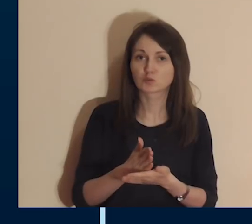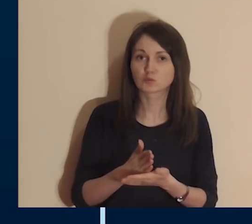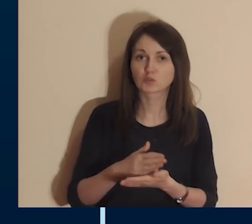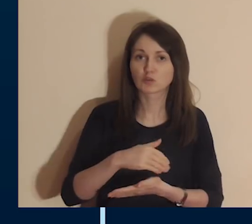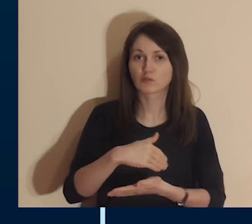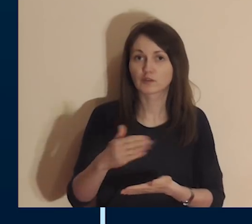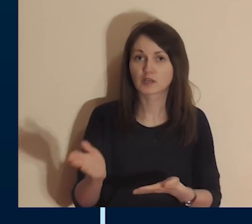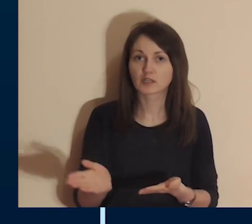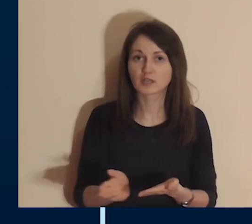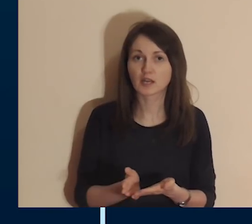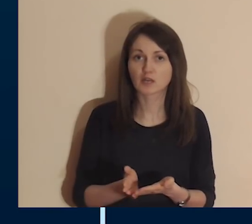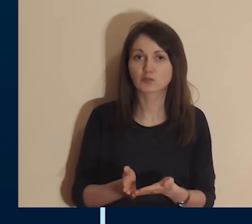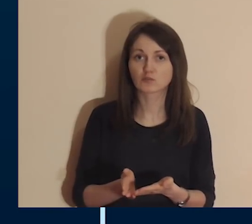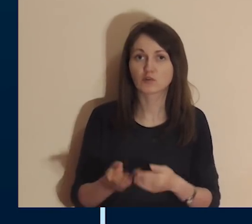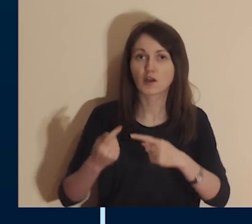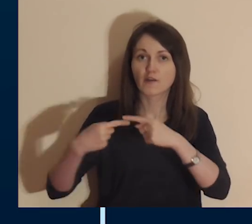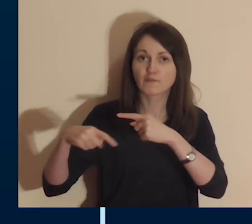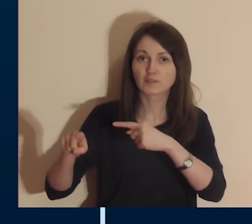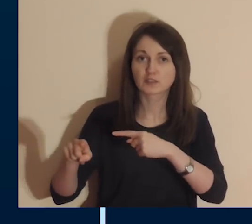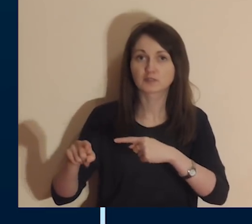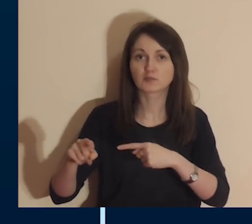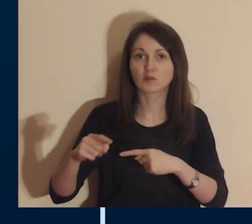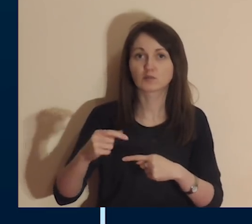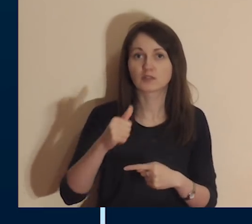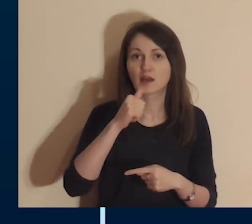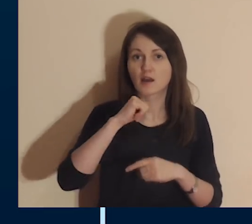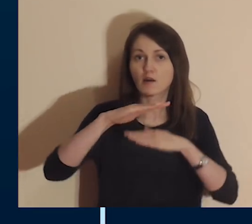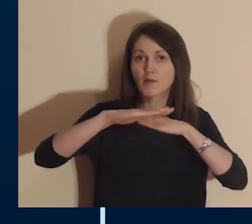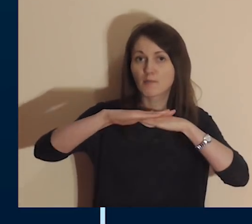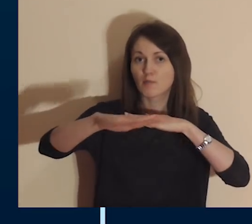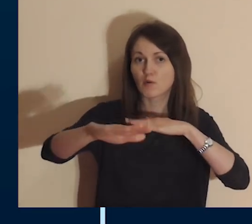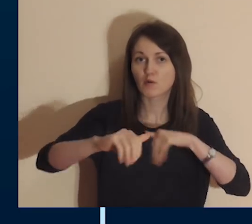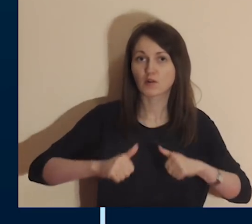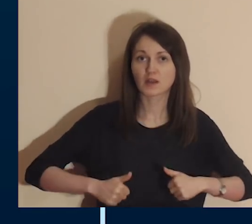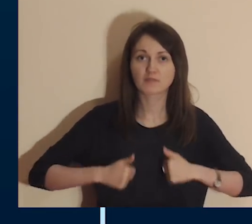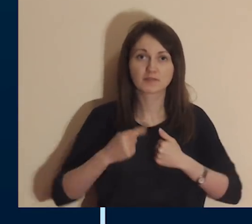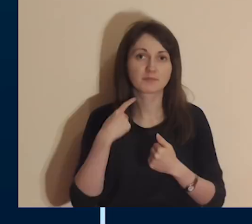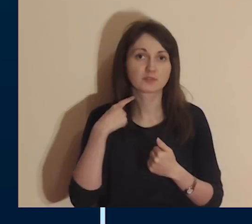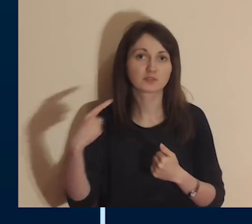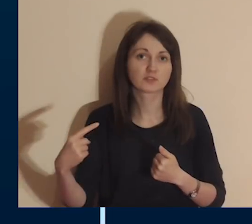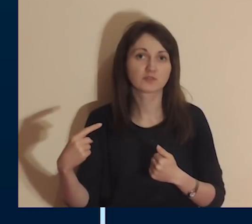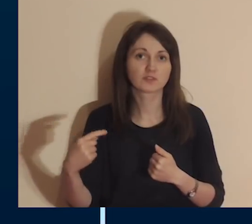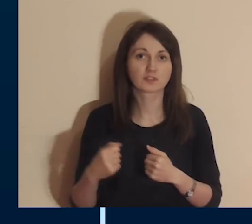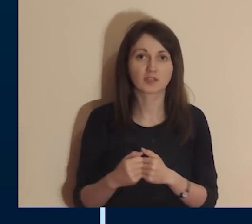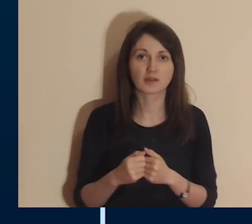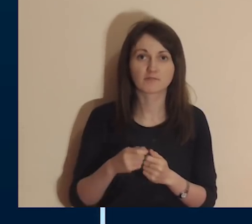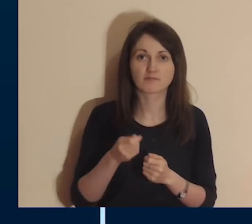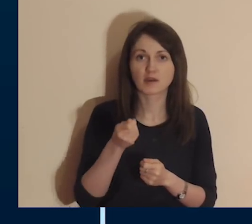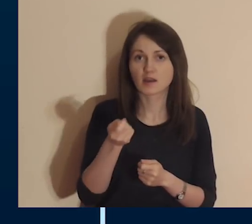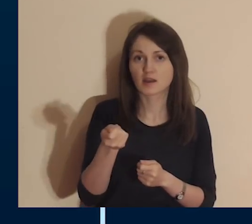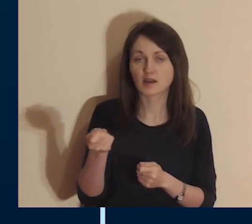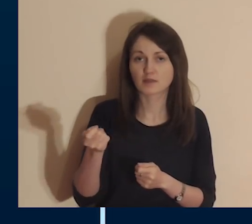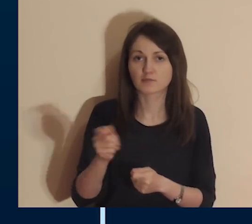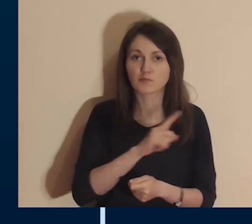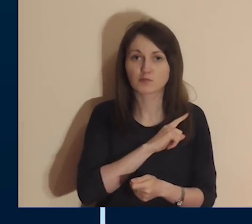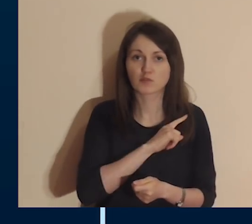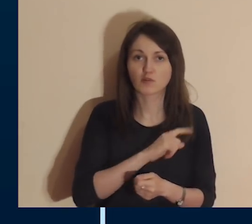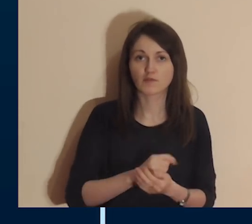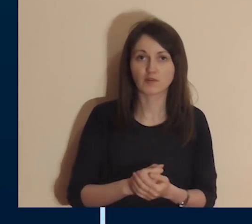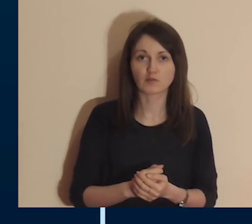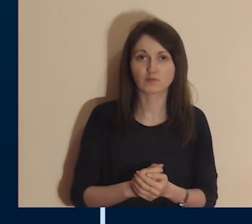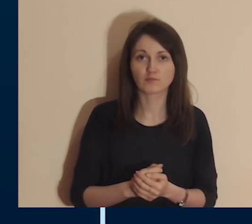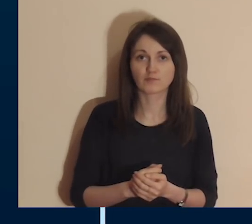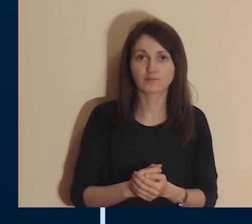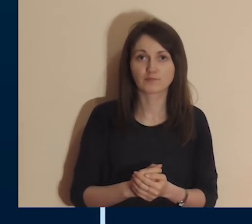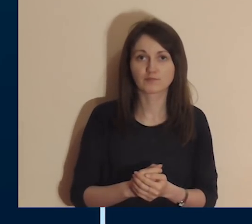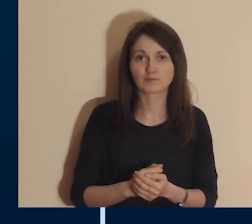jednego z obywateli owej krainy, a ten posłał go na swoje polo, żeby mógł pasć świnie.